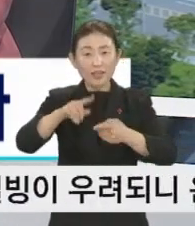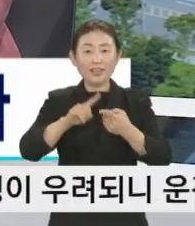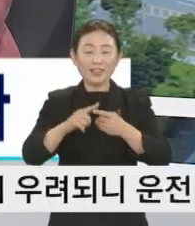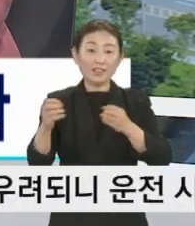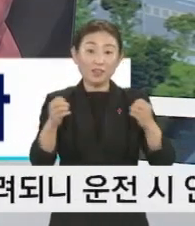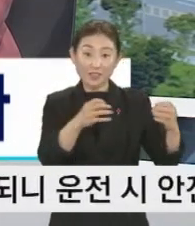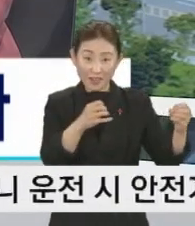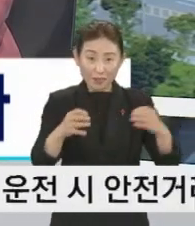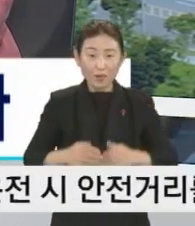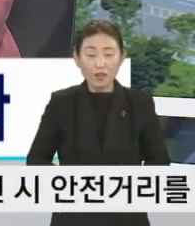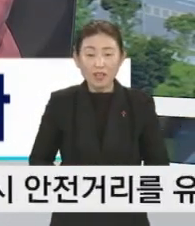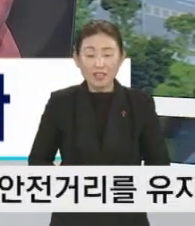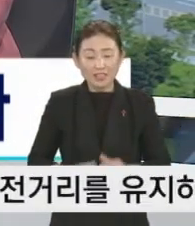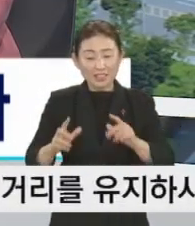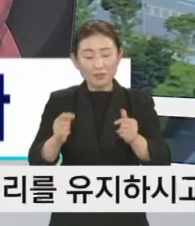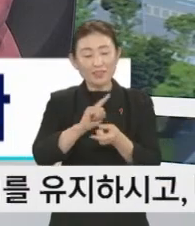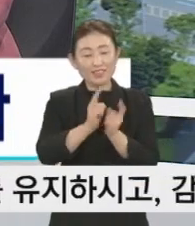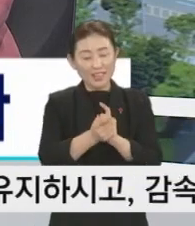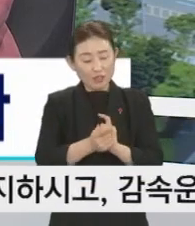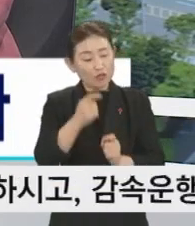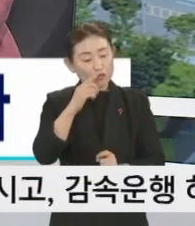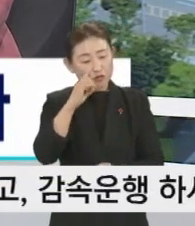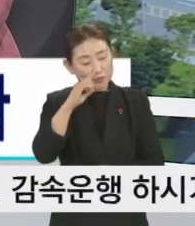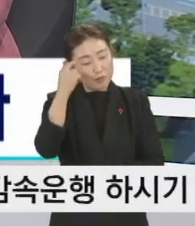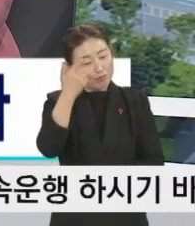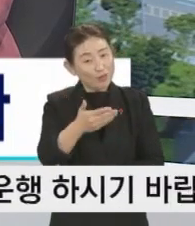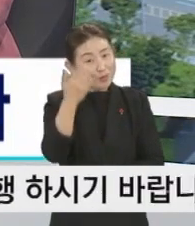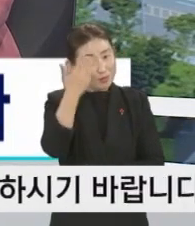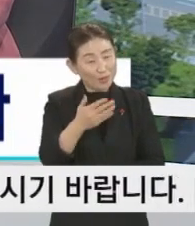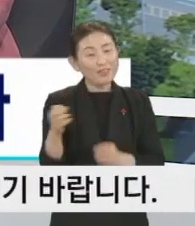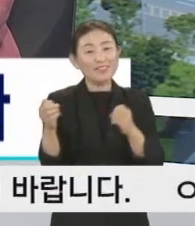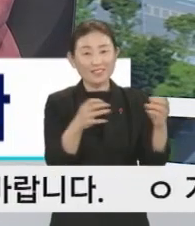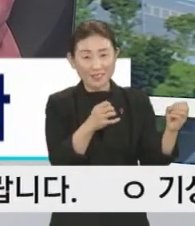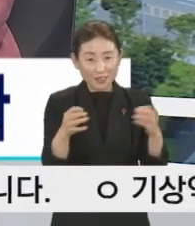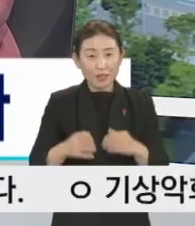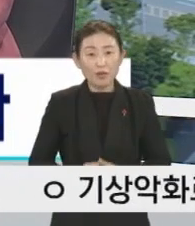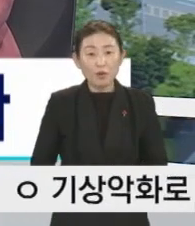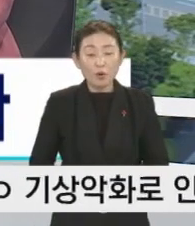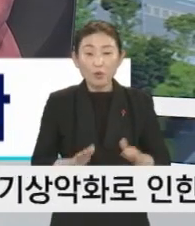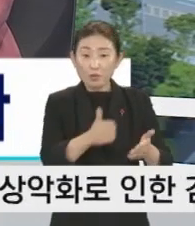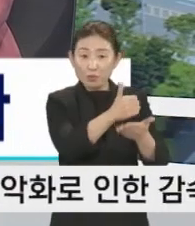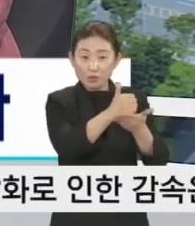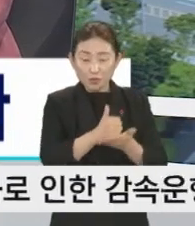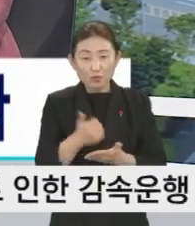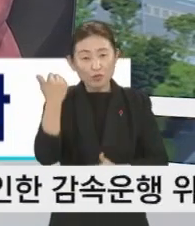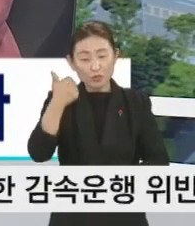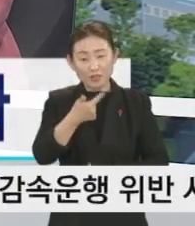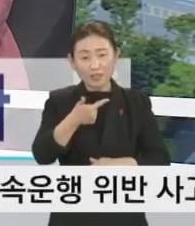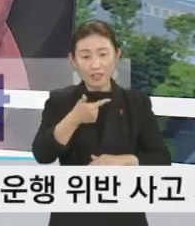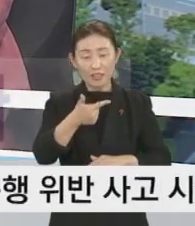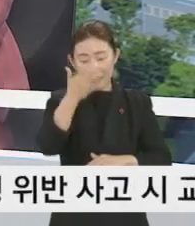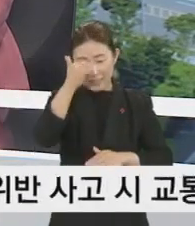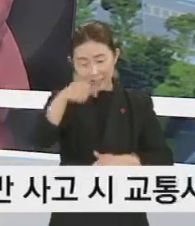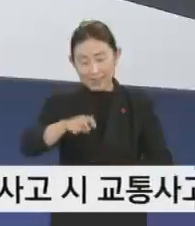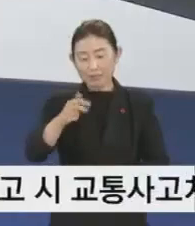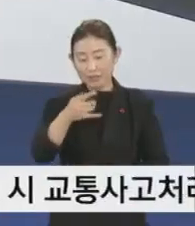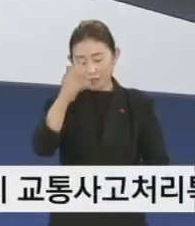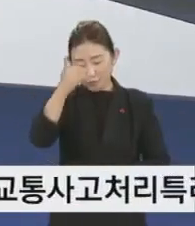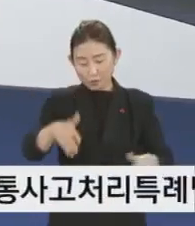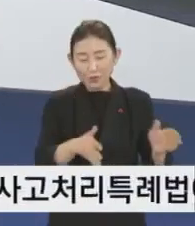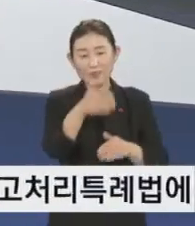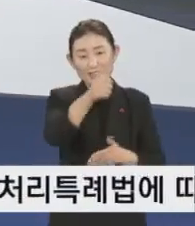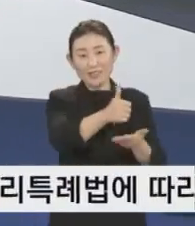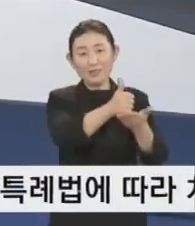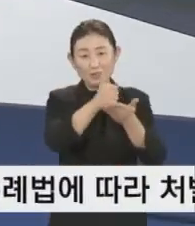시간 이어가고 있습니다. 지역민들이 궁금해할 사안에 대해 직접 이야기 들어볼 텐데요. 오늘은 김태흠 충남지사가 스튜디오에 나와